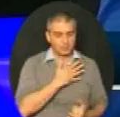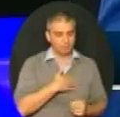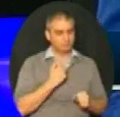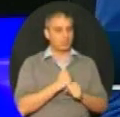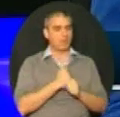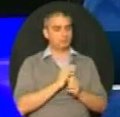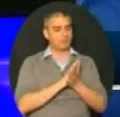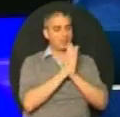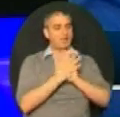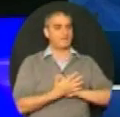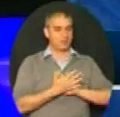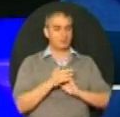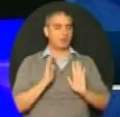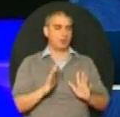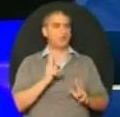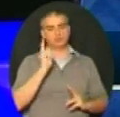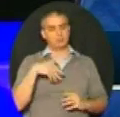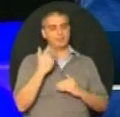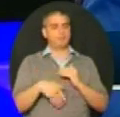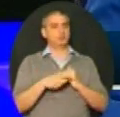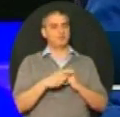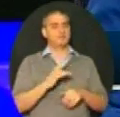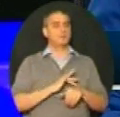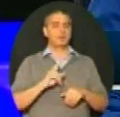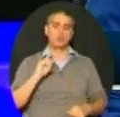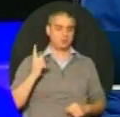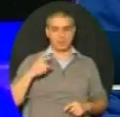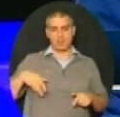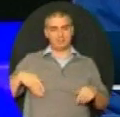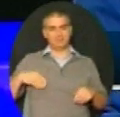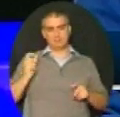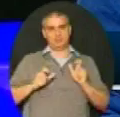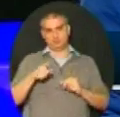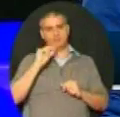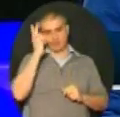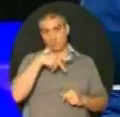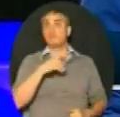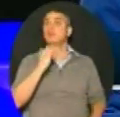לעשות רפורמה שהיא כזאת שתהיה בסופו של דבר זמינה לכיסו של הציבור, וגם מובנת. שמשווה לכ... ובנת,